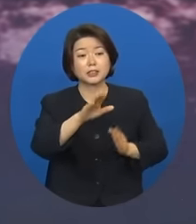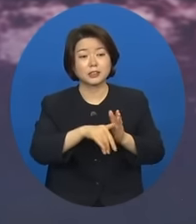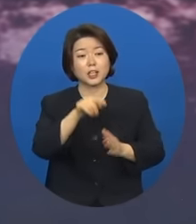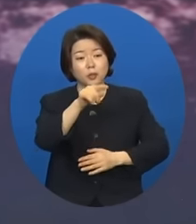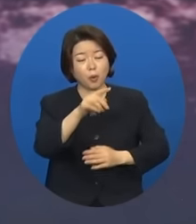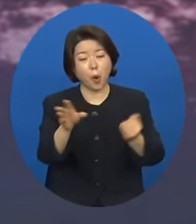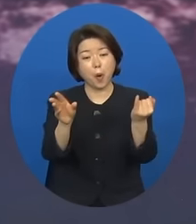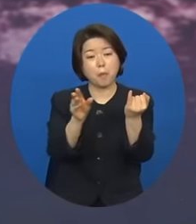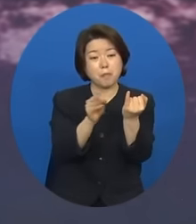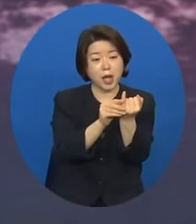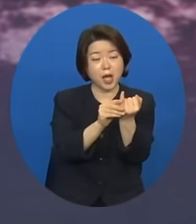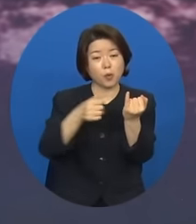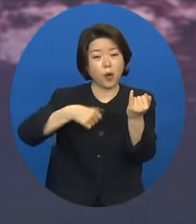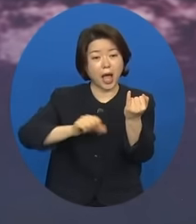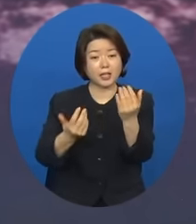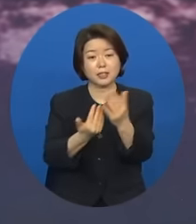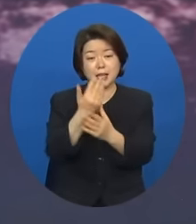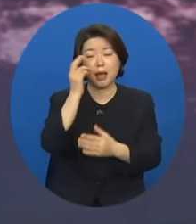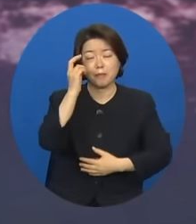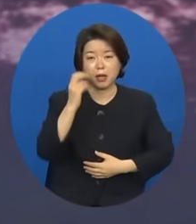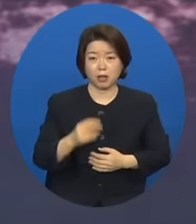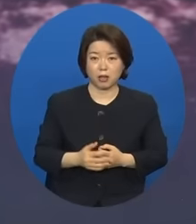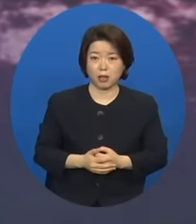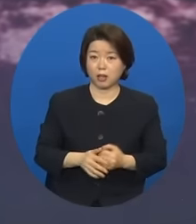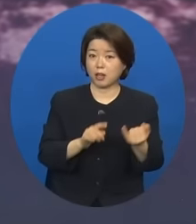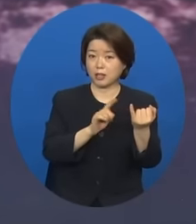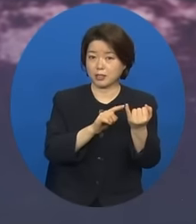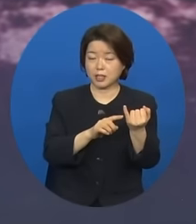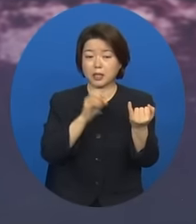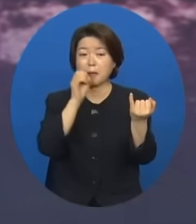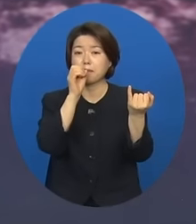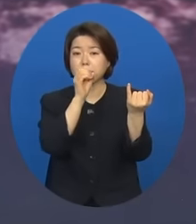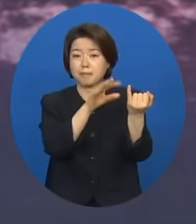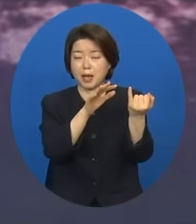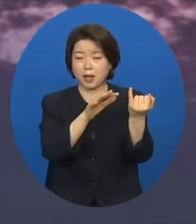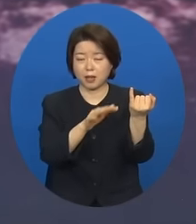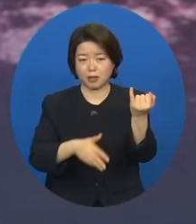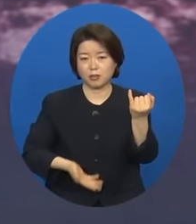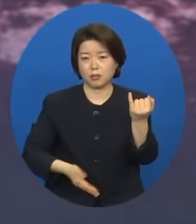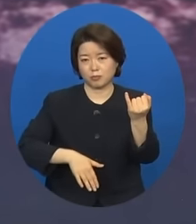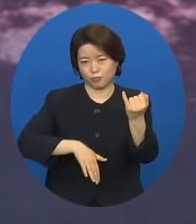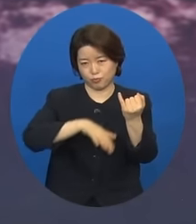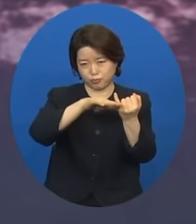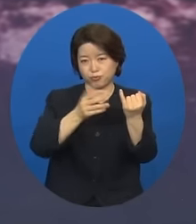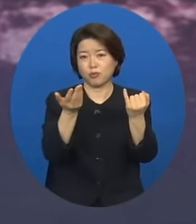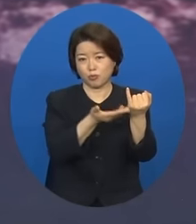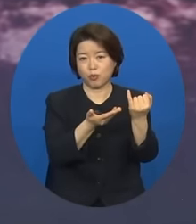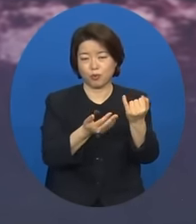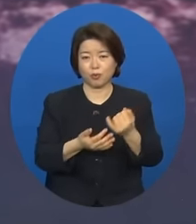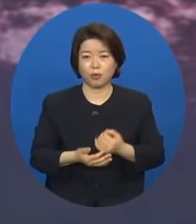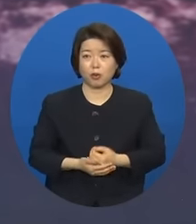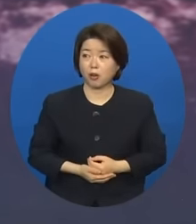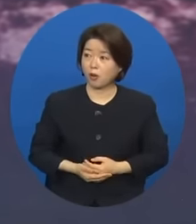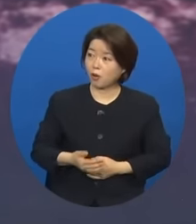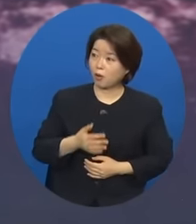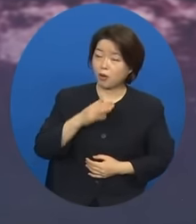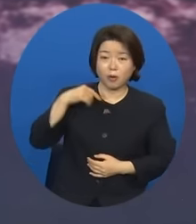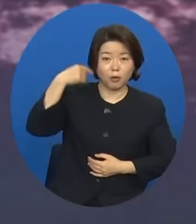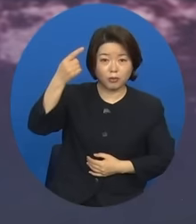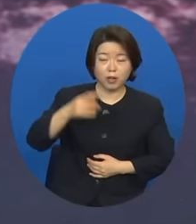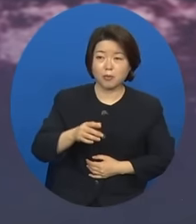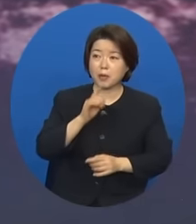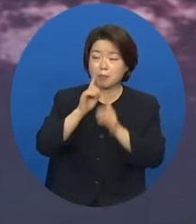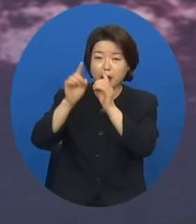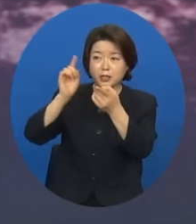거야라고 하시죠 그녀에게 말씀으로 채워주십니다 그리고 정말 그 말씀대로